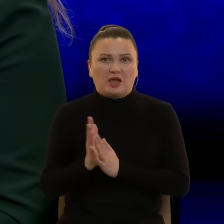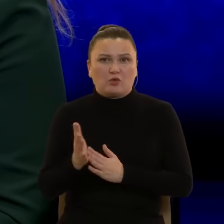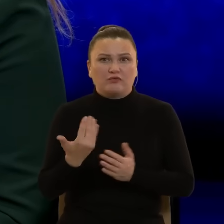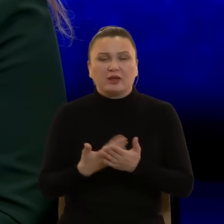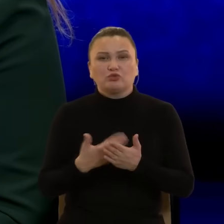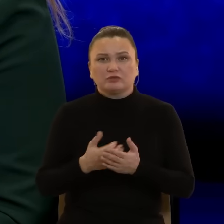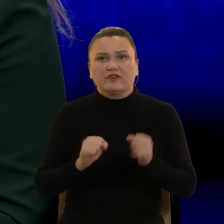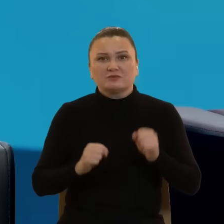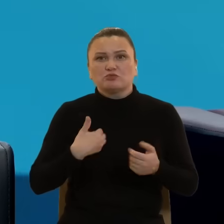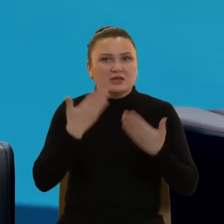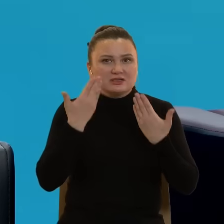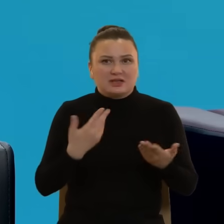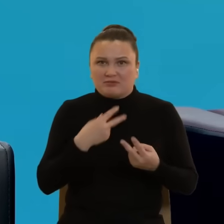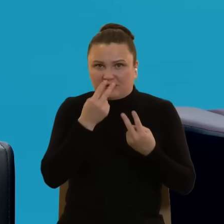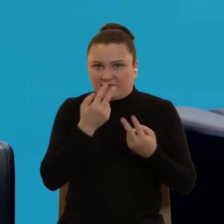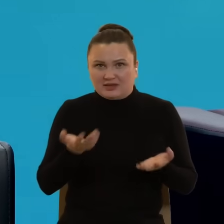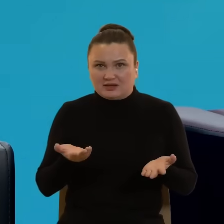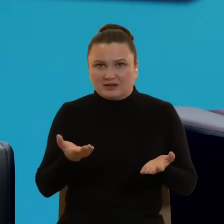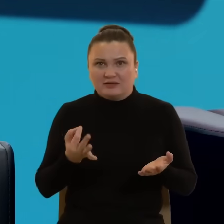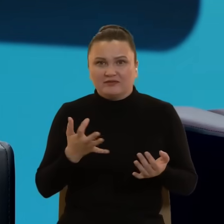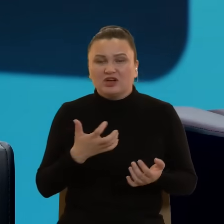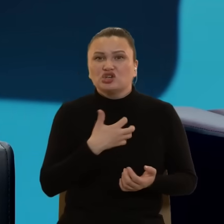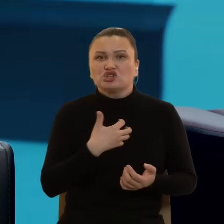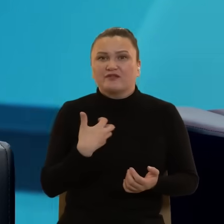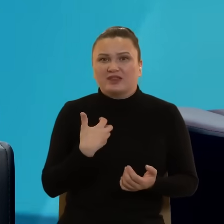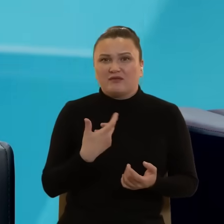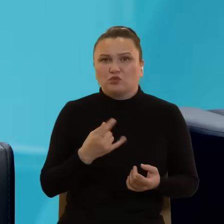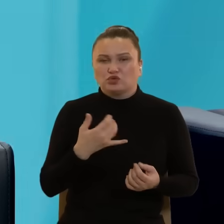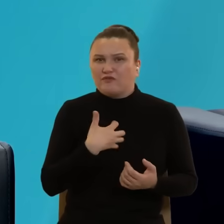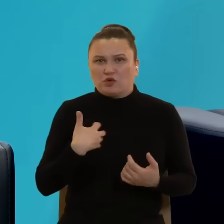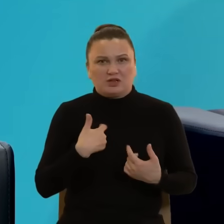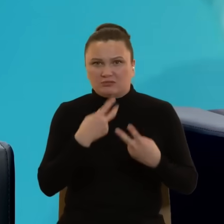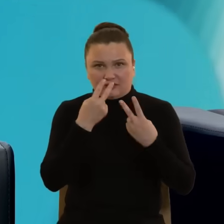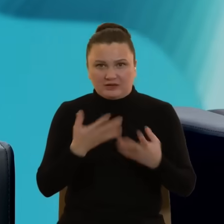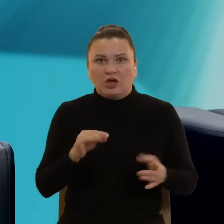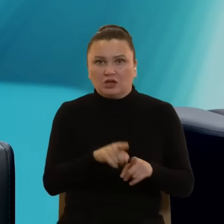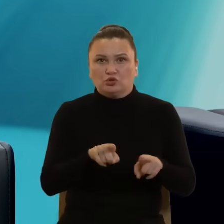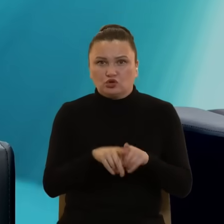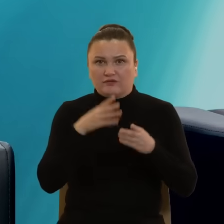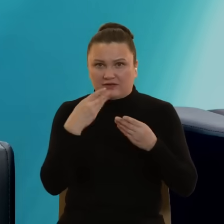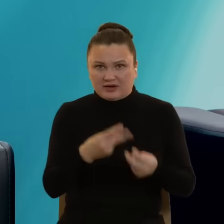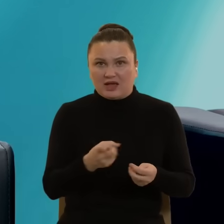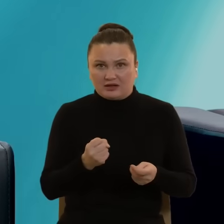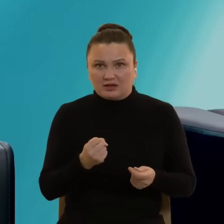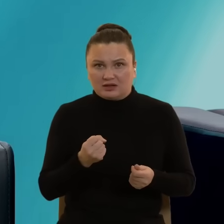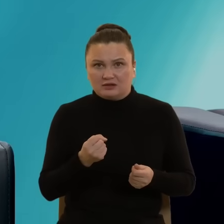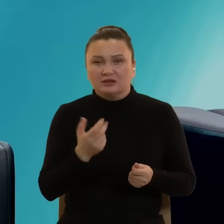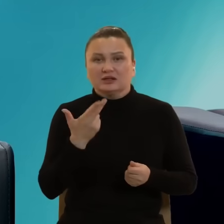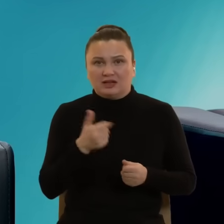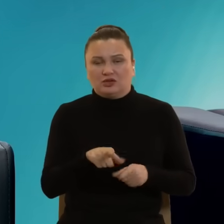допустим, возможно, мы не знаем, мы не видели, в животноводстве, да, они тоже влияют на общую совершенно ситуацию.